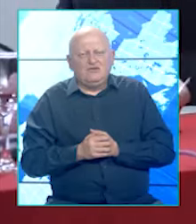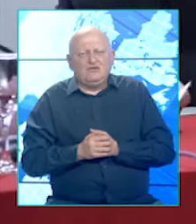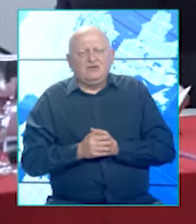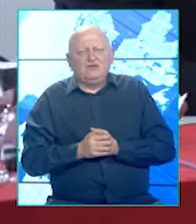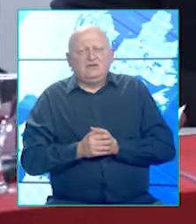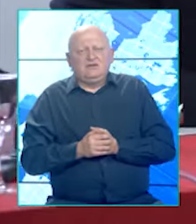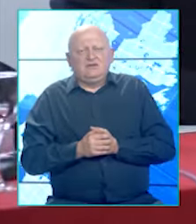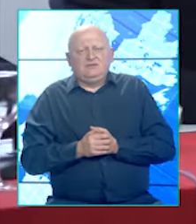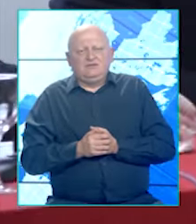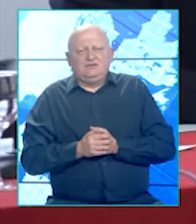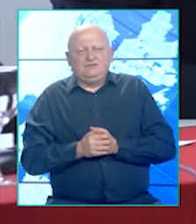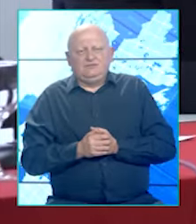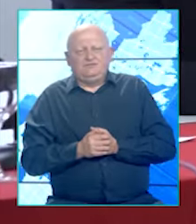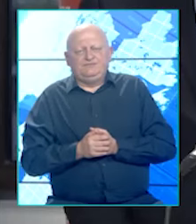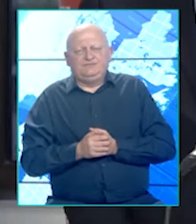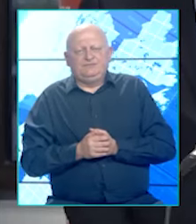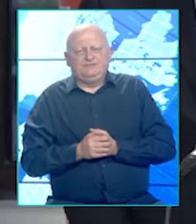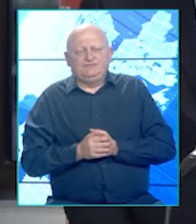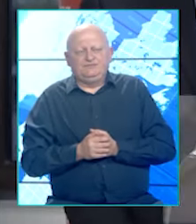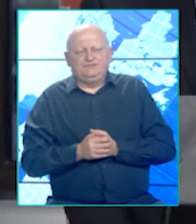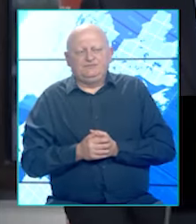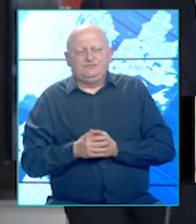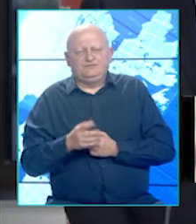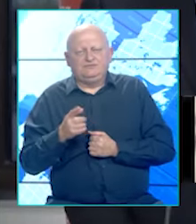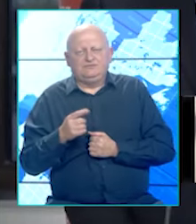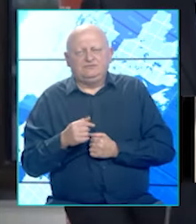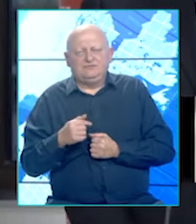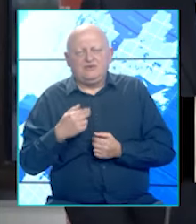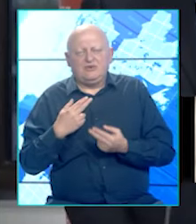Banja Luka. Smo dogovorili